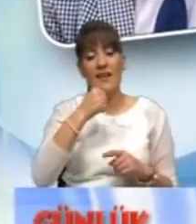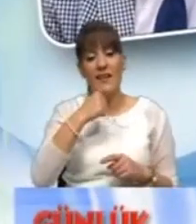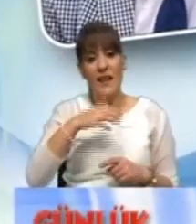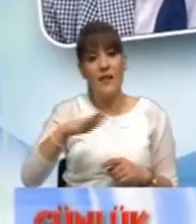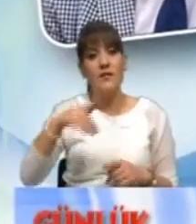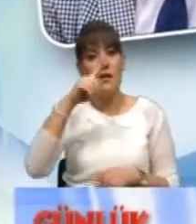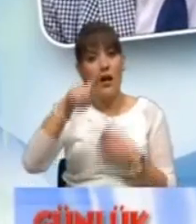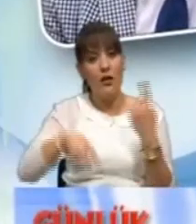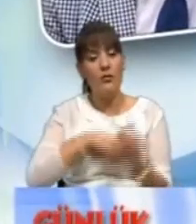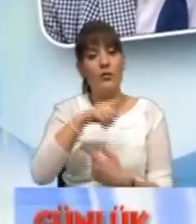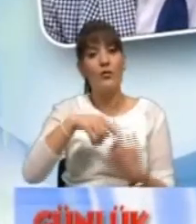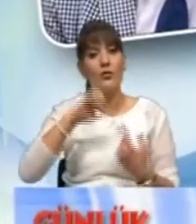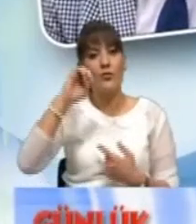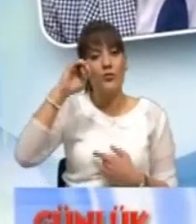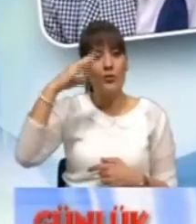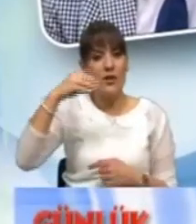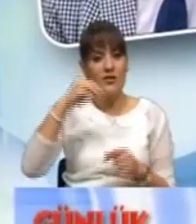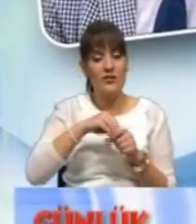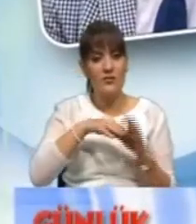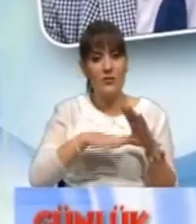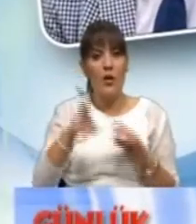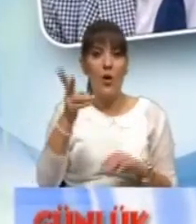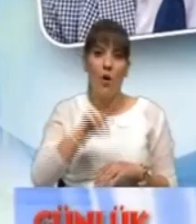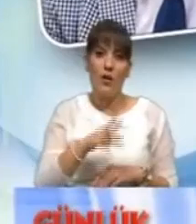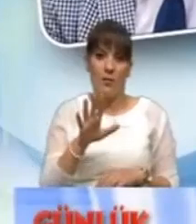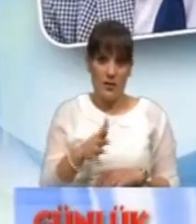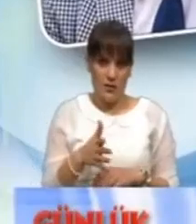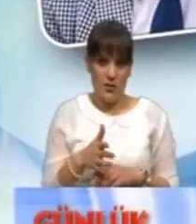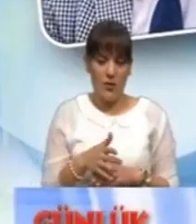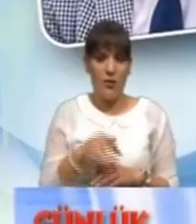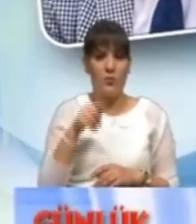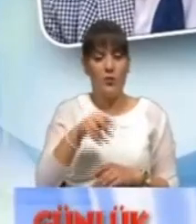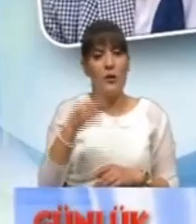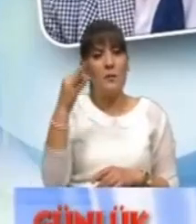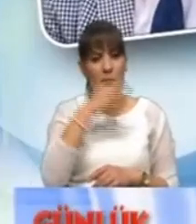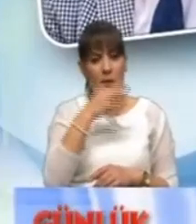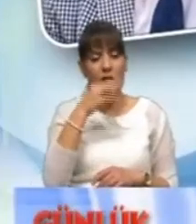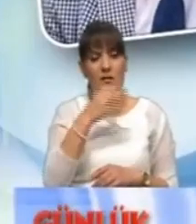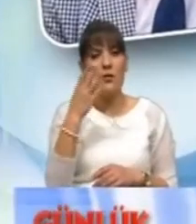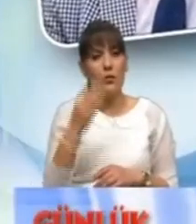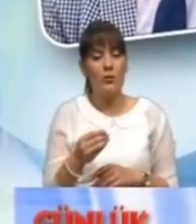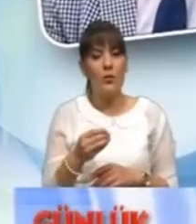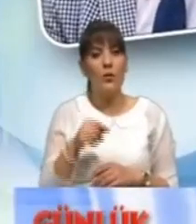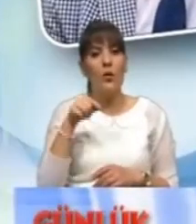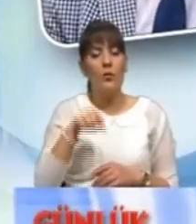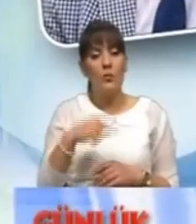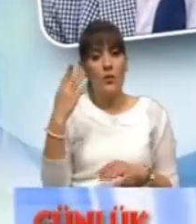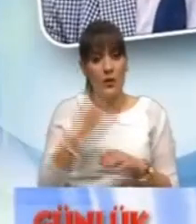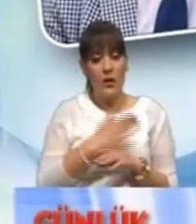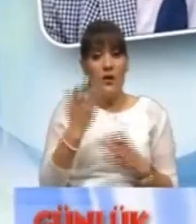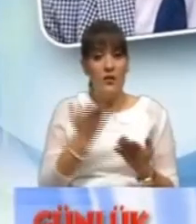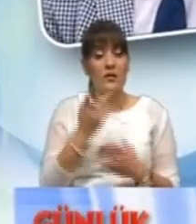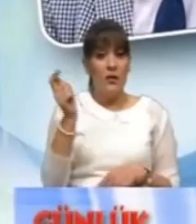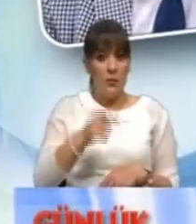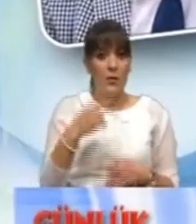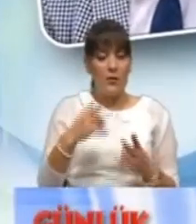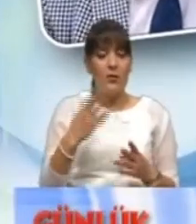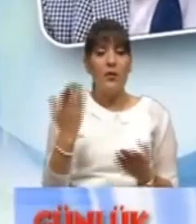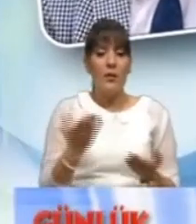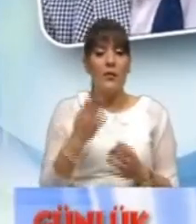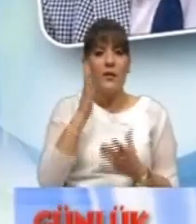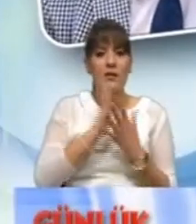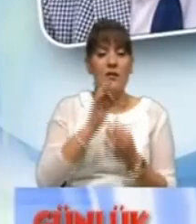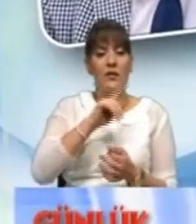denizi arıyor. Güneşin altında ölüp kalabiliyor. Hmm. Bu ve benzeri şeyler de oluyor. İşte bu nedenle aslında yapılabilecek, tabii